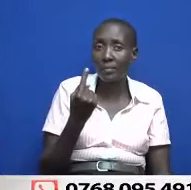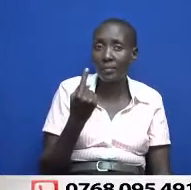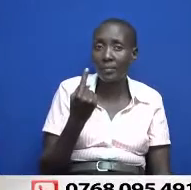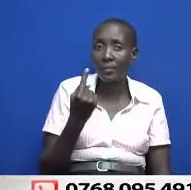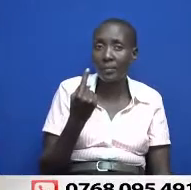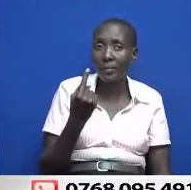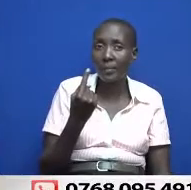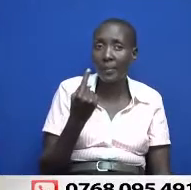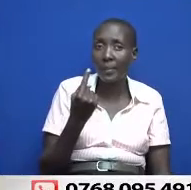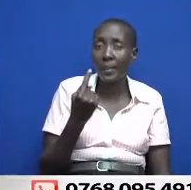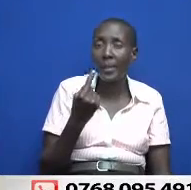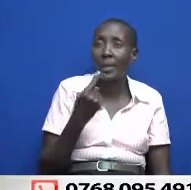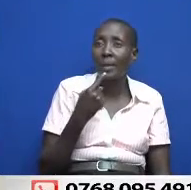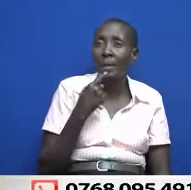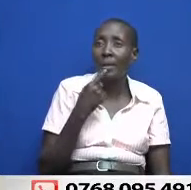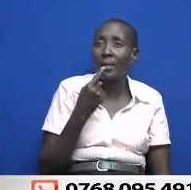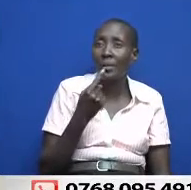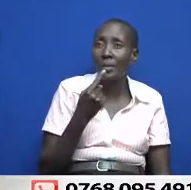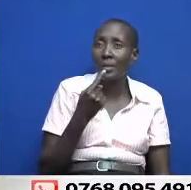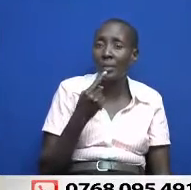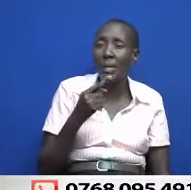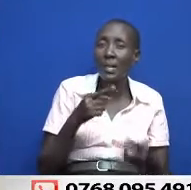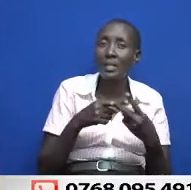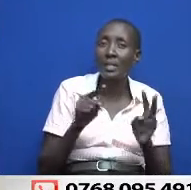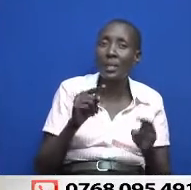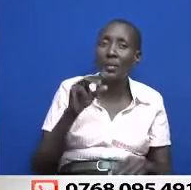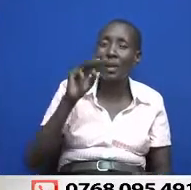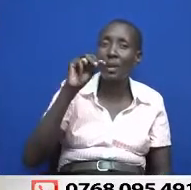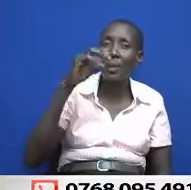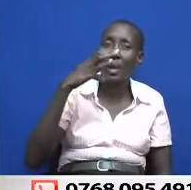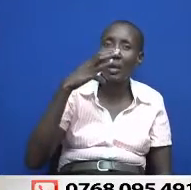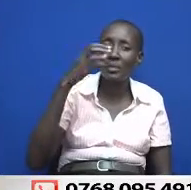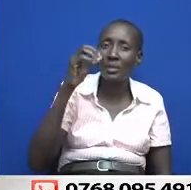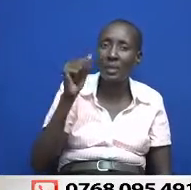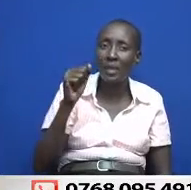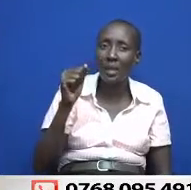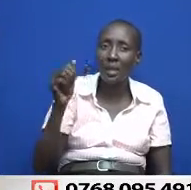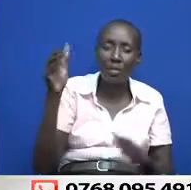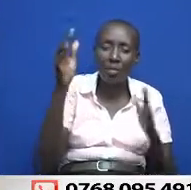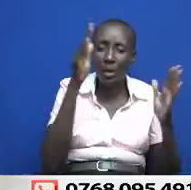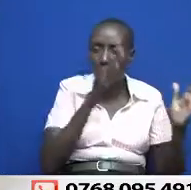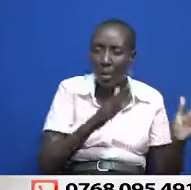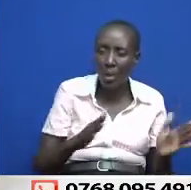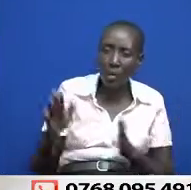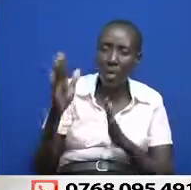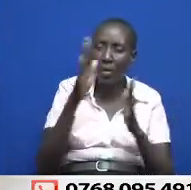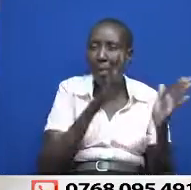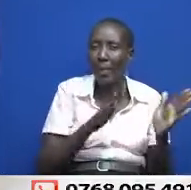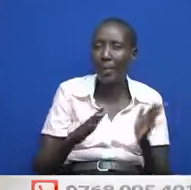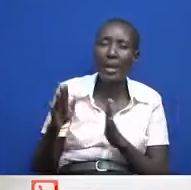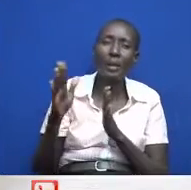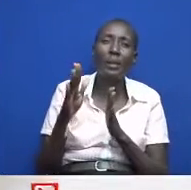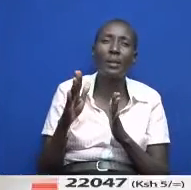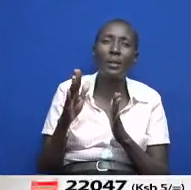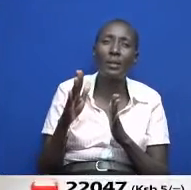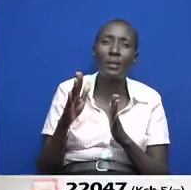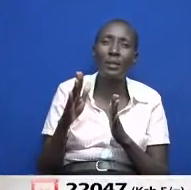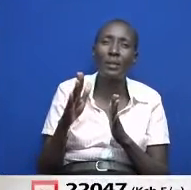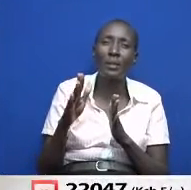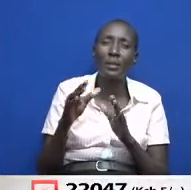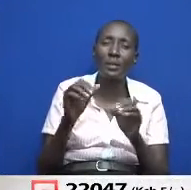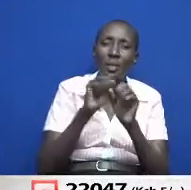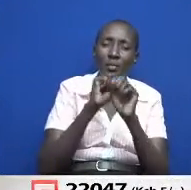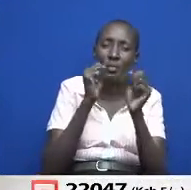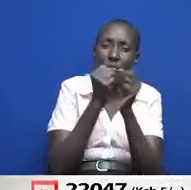amekubalia kwamba ilianzishwa na MCA, ati aliwapanga wafanye kitu kama hiyo. Nimeona hata kwa social media